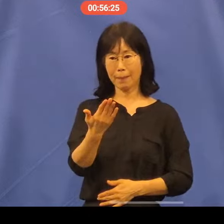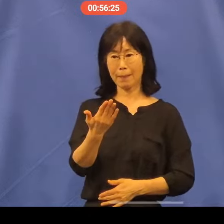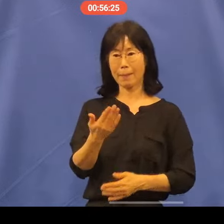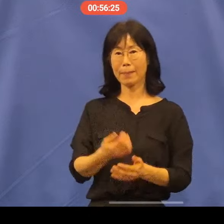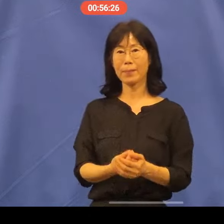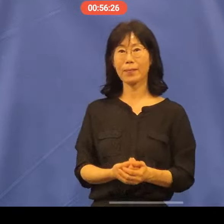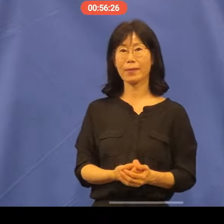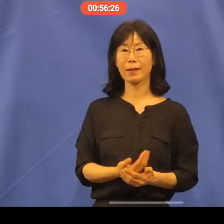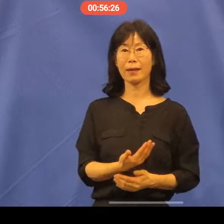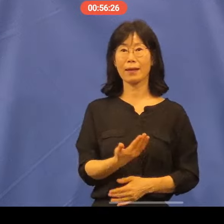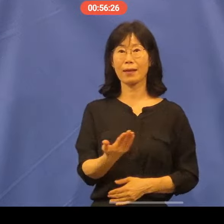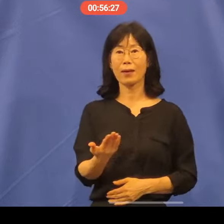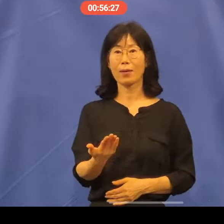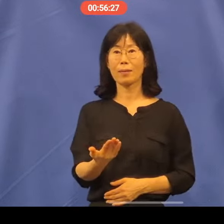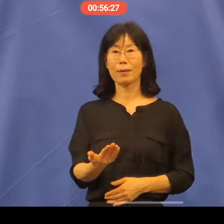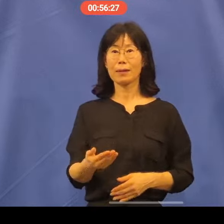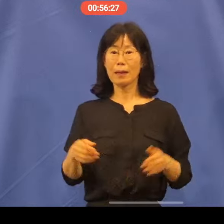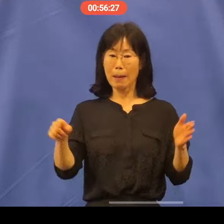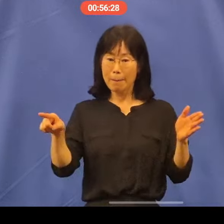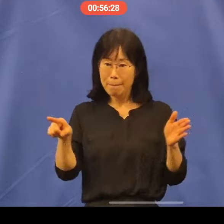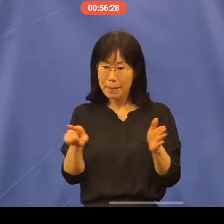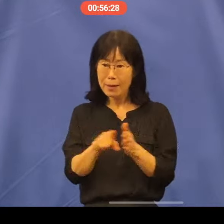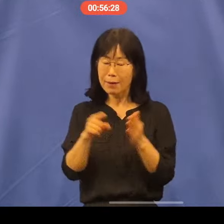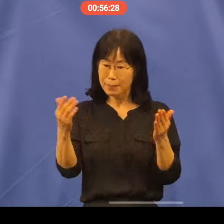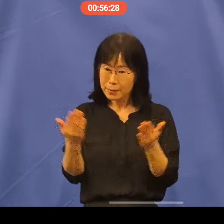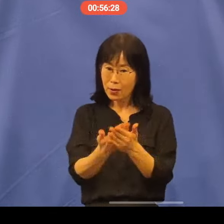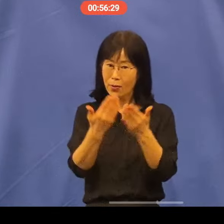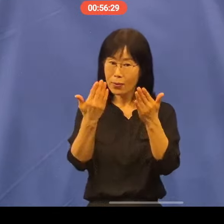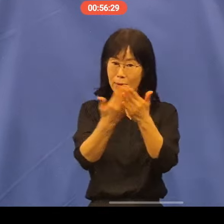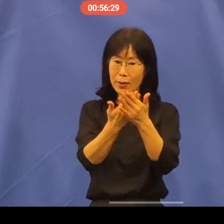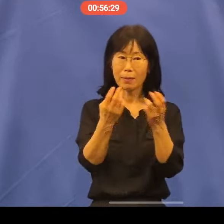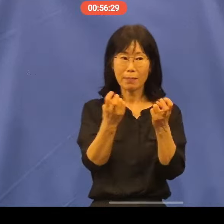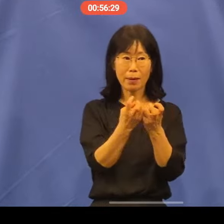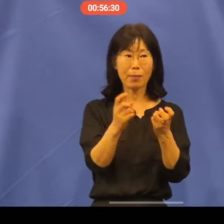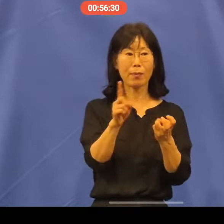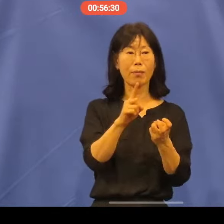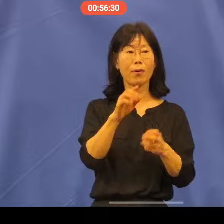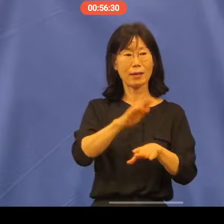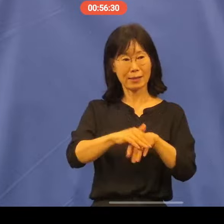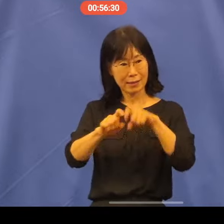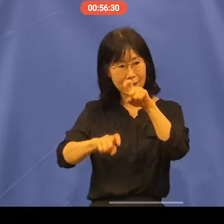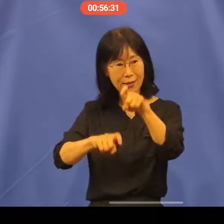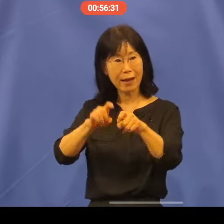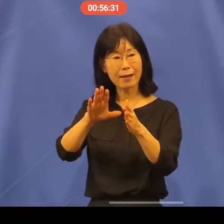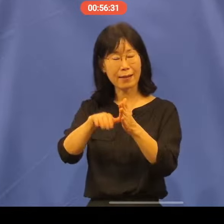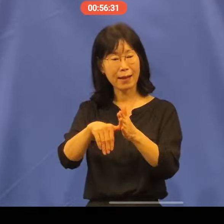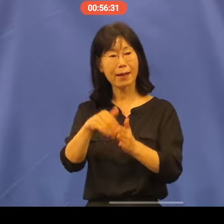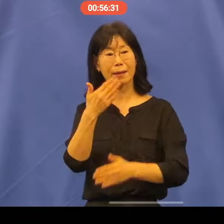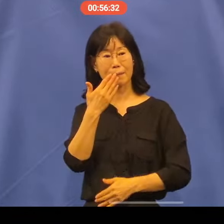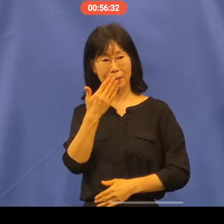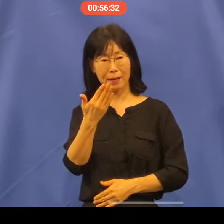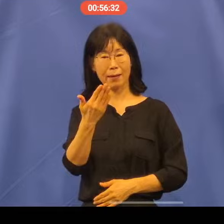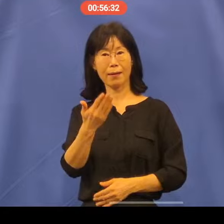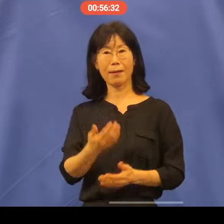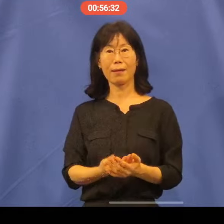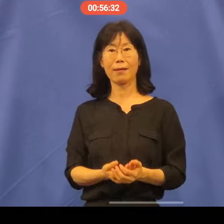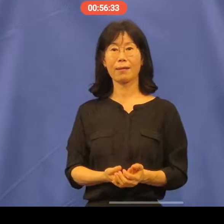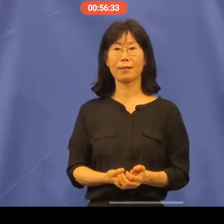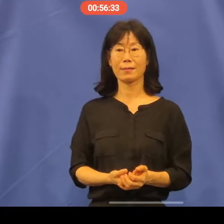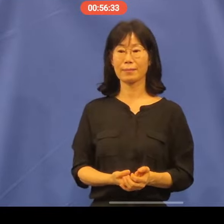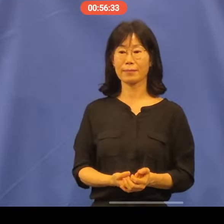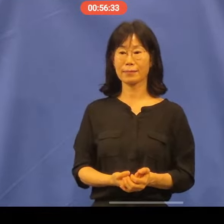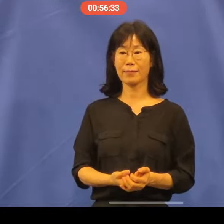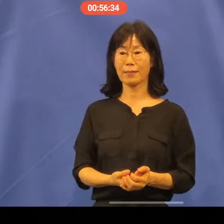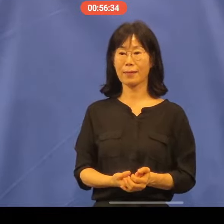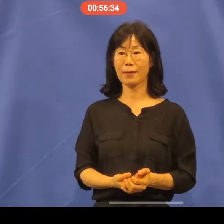여러분, 믿음도 계속 사용하는 사람이 믿음이 자라는 거지. 믿음을 도통 사용하지는 않아. 있는